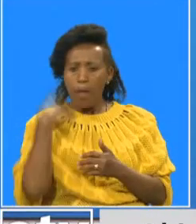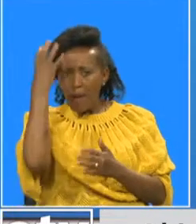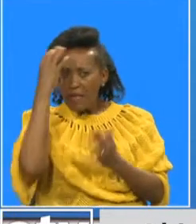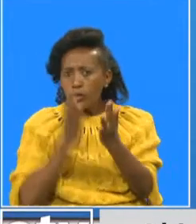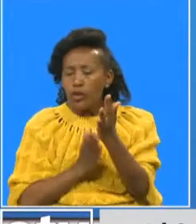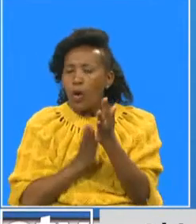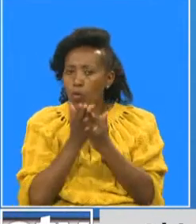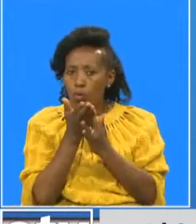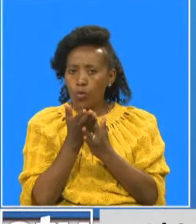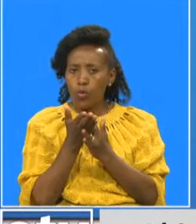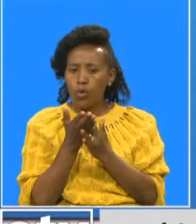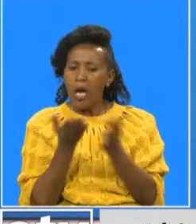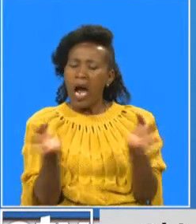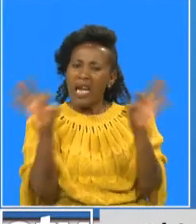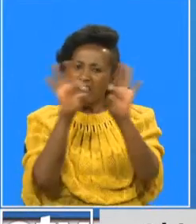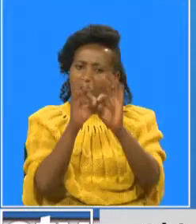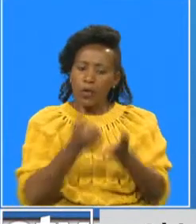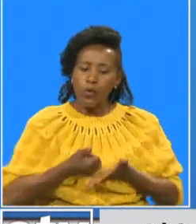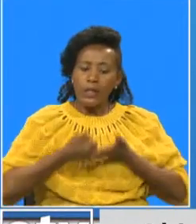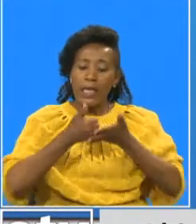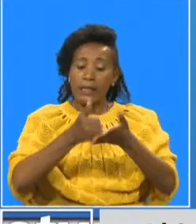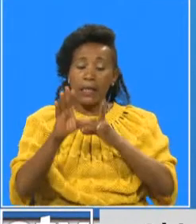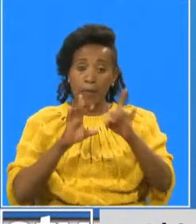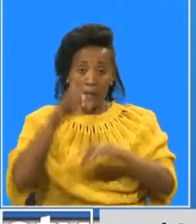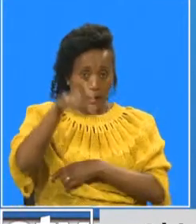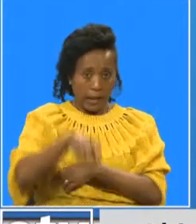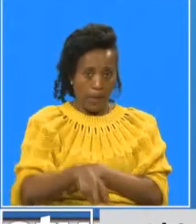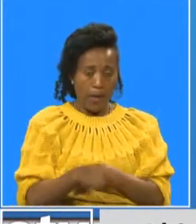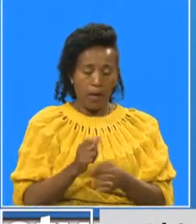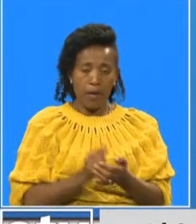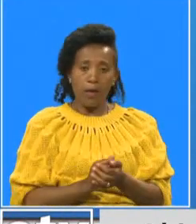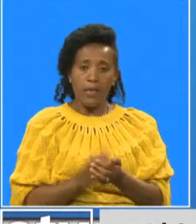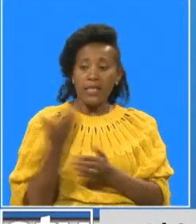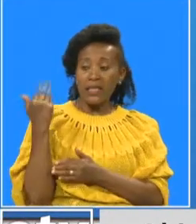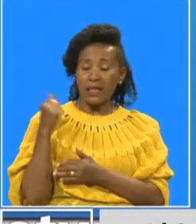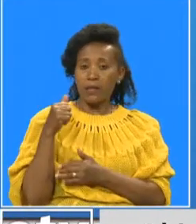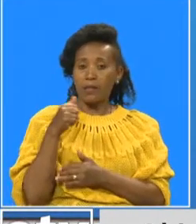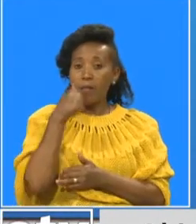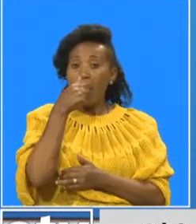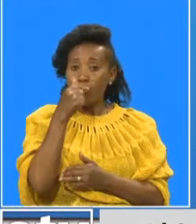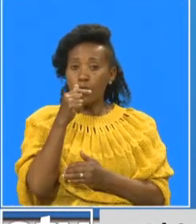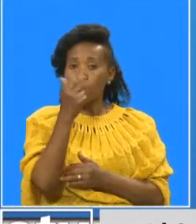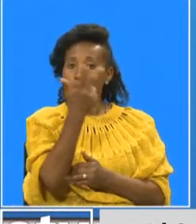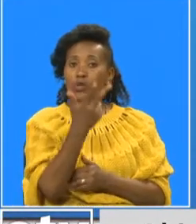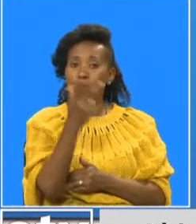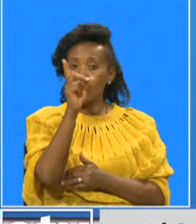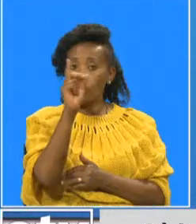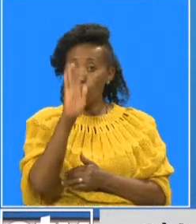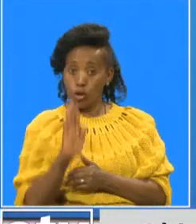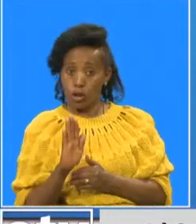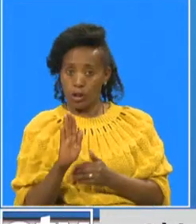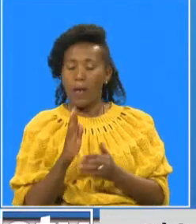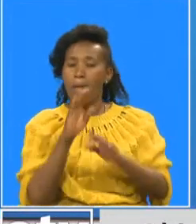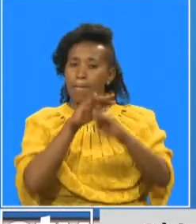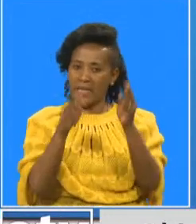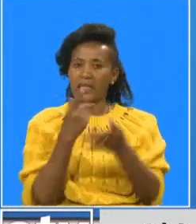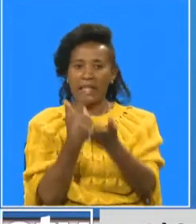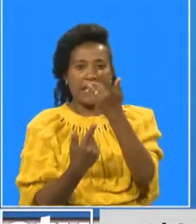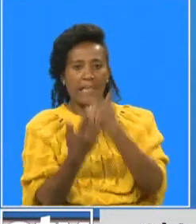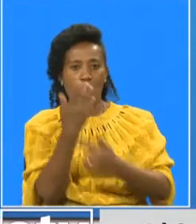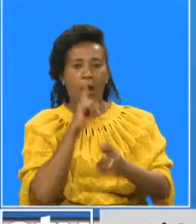በመንግስት በኩል አስፈላጊው እገዛ ሊደረግ እንደሚገባ ቅድም ባልኩት በዛ በሶስትዮሹ መድረክ